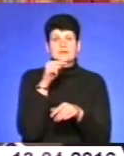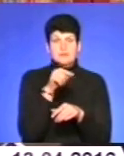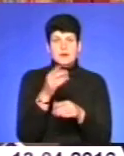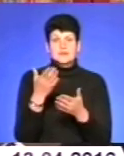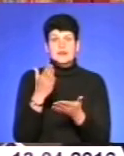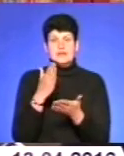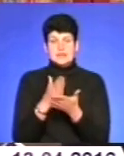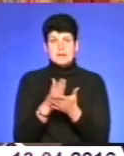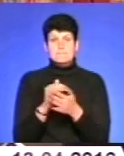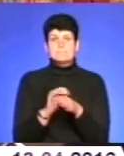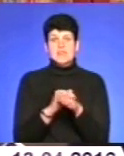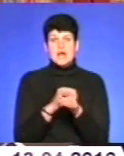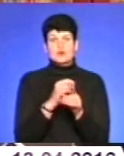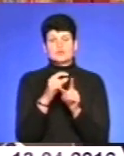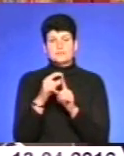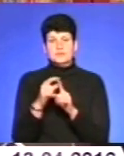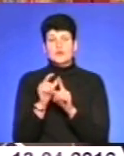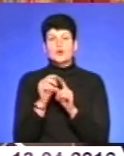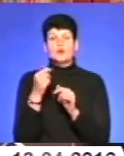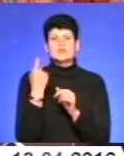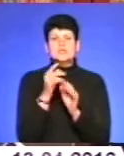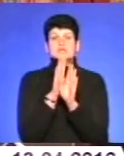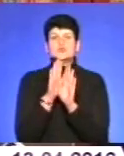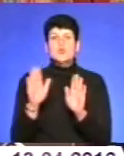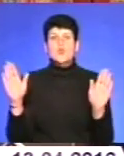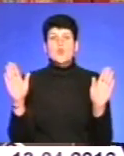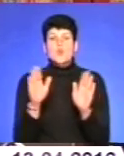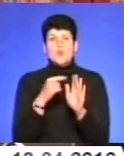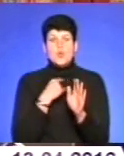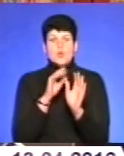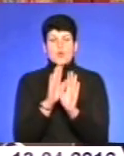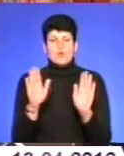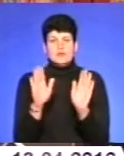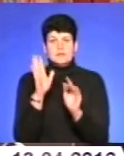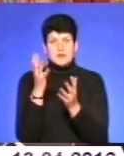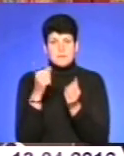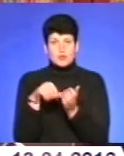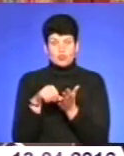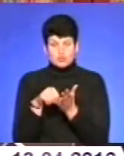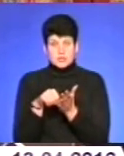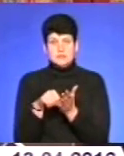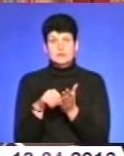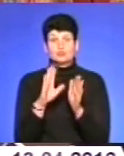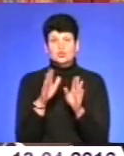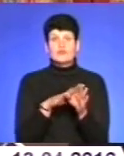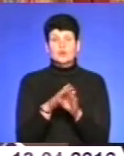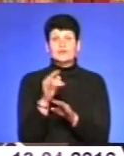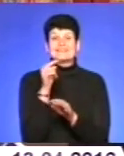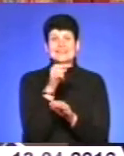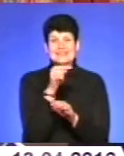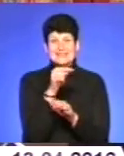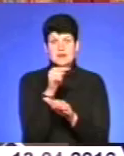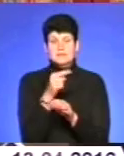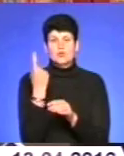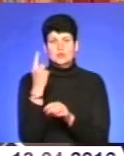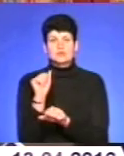одні з колективів, хорів, які беруть участь у цьому фестивалі, будуть виконувати там вже ж на одній із